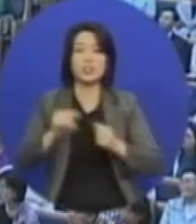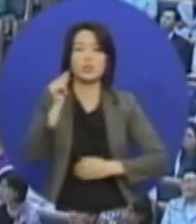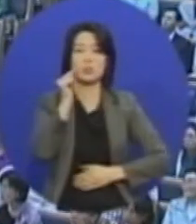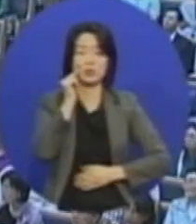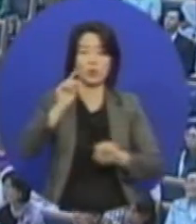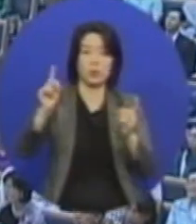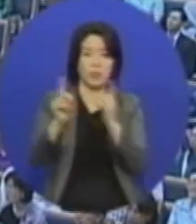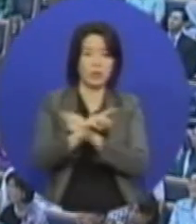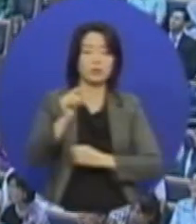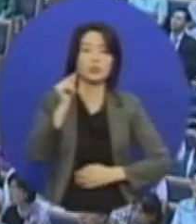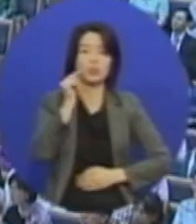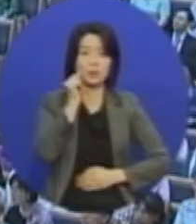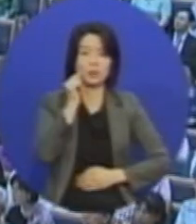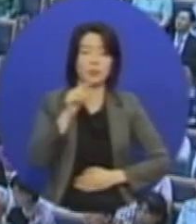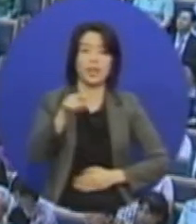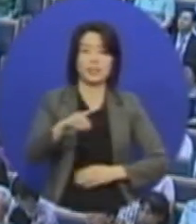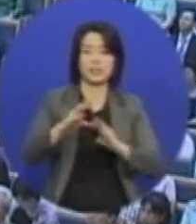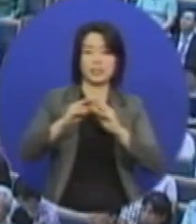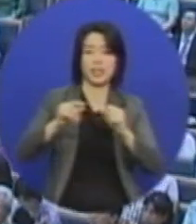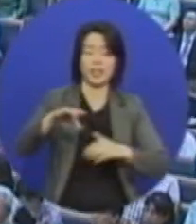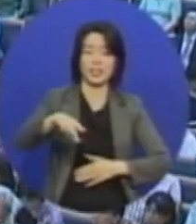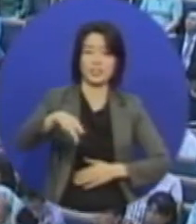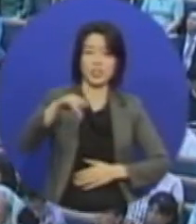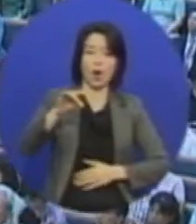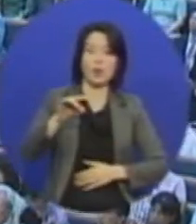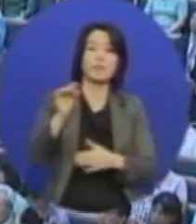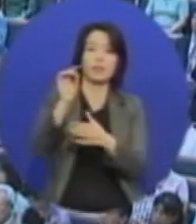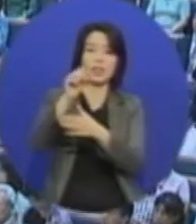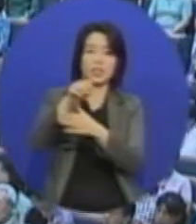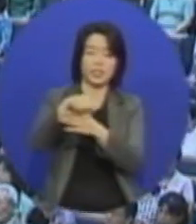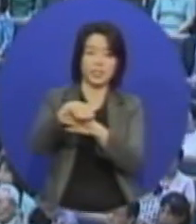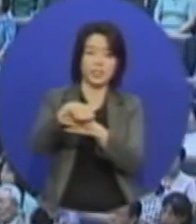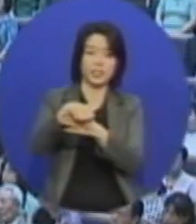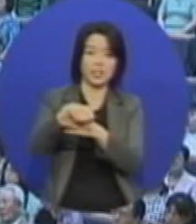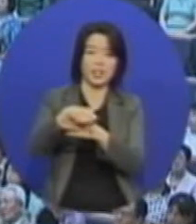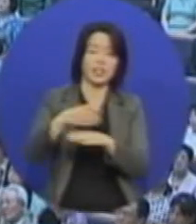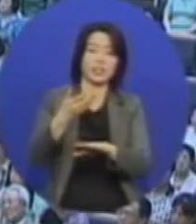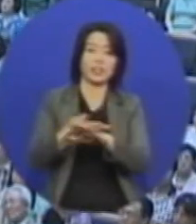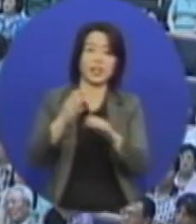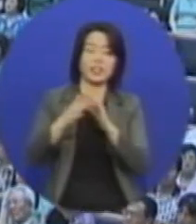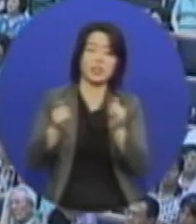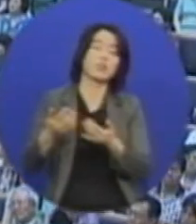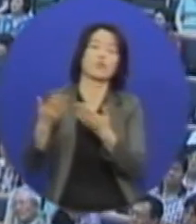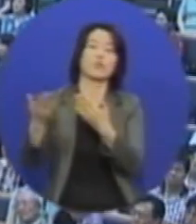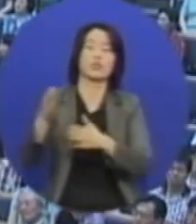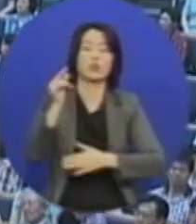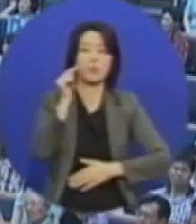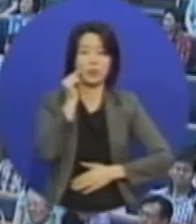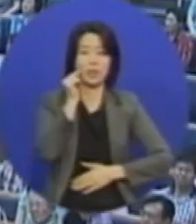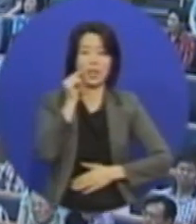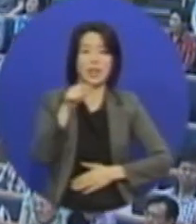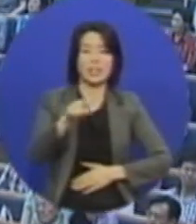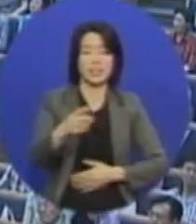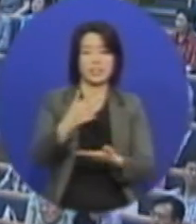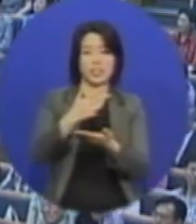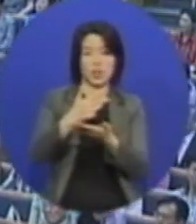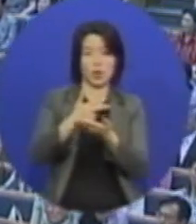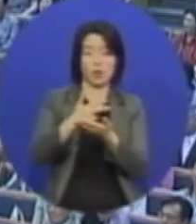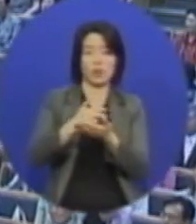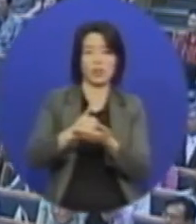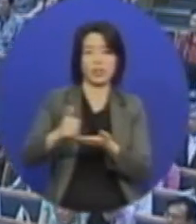바꾸지도 못 하며 그 땅에 처음 익은 열매를 남에게 주지도 못하리니 이는 여호와께